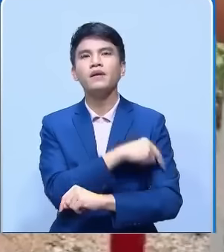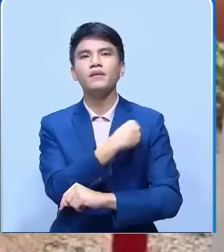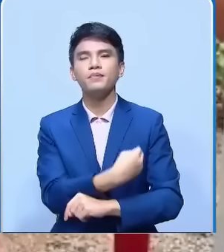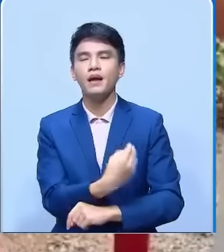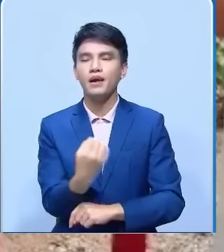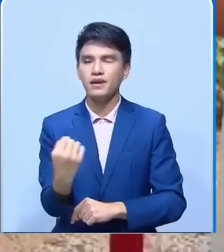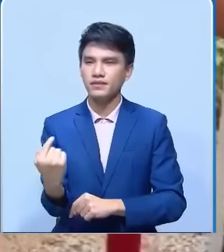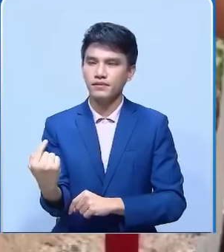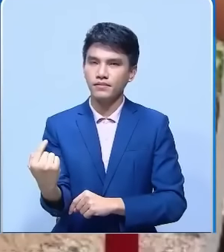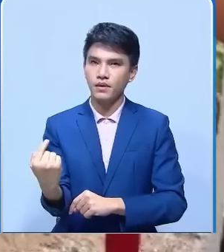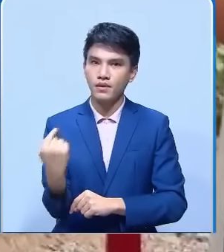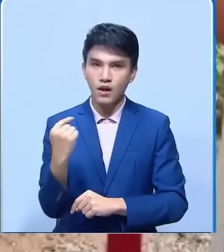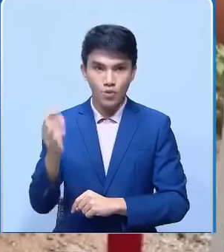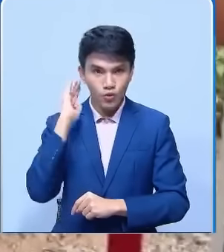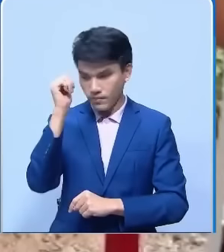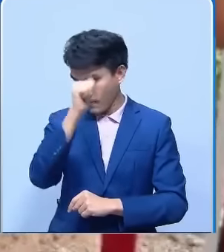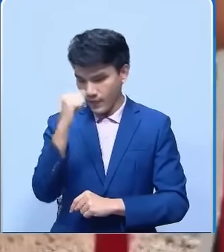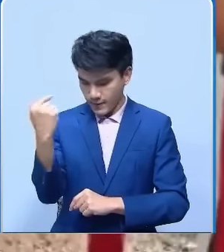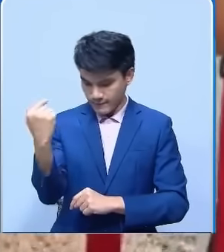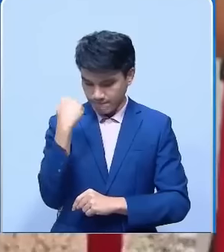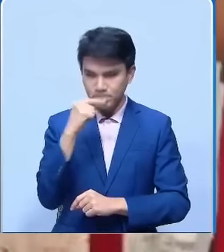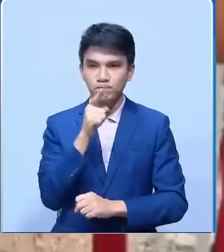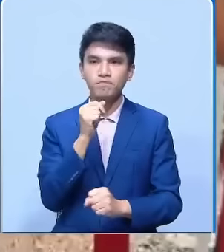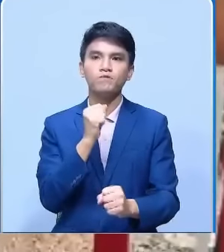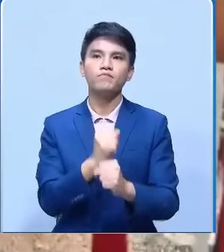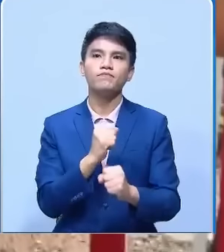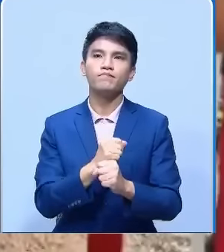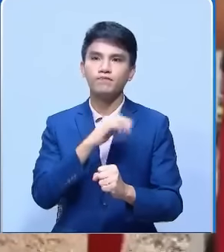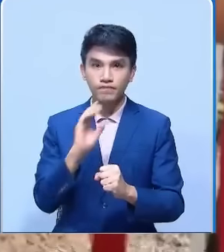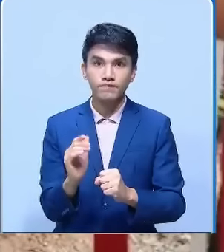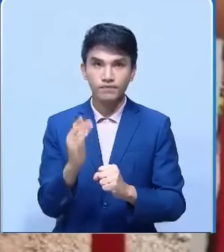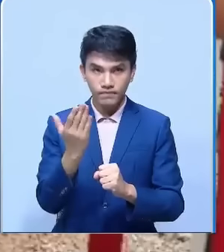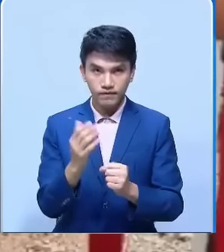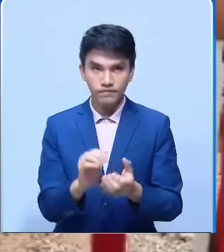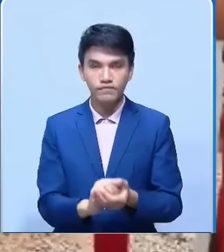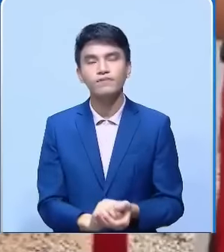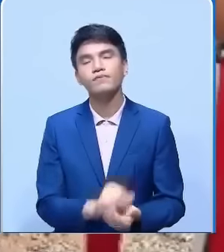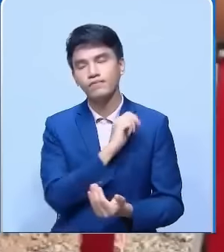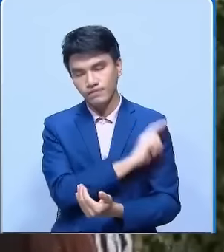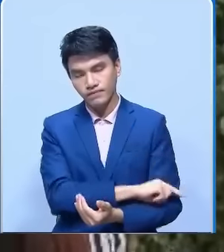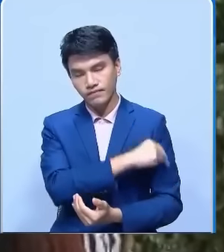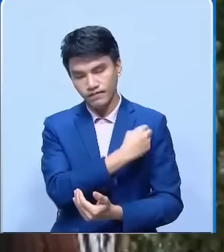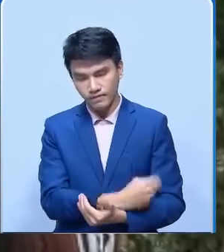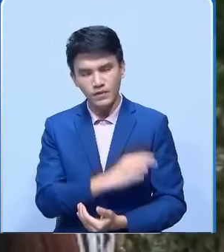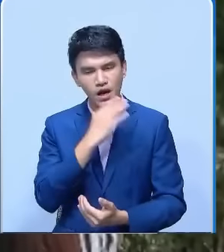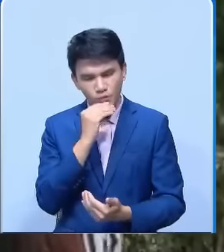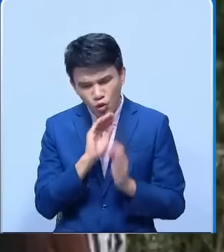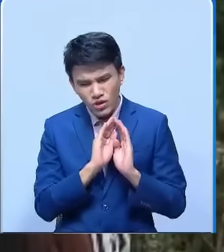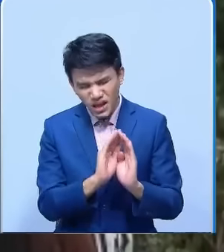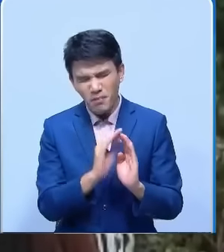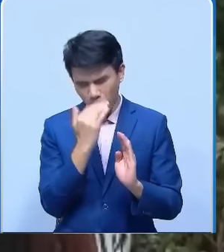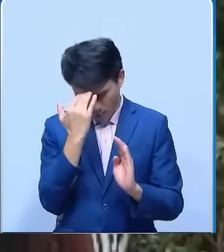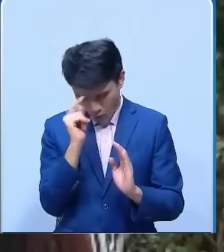คำสั่งจากชายชาวอินเดียยังไงก็ต้องทำแล้วยังมีการบอกด้วยว่าหมอพูดอีกว่าจะเก็บเด็กไว้ทำไมเก็บ